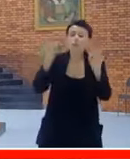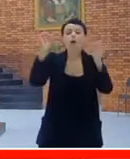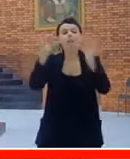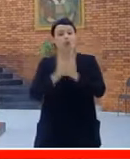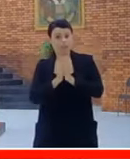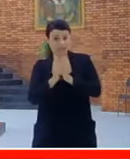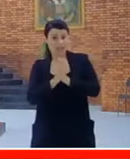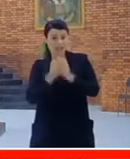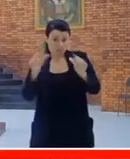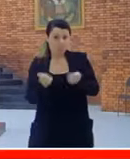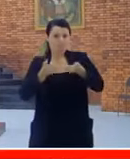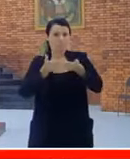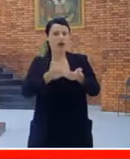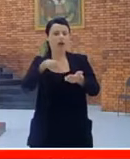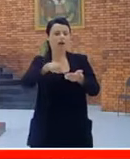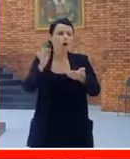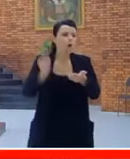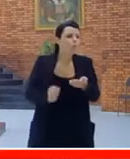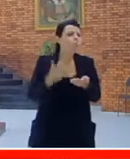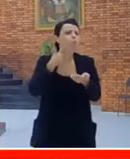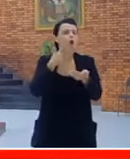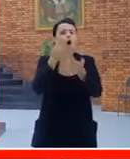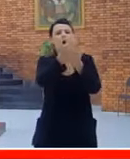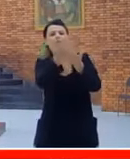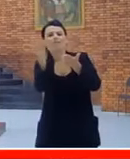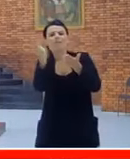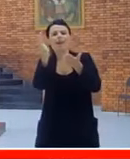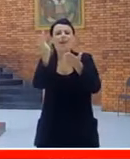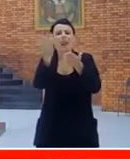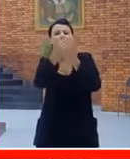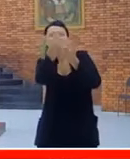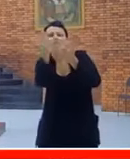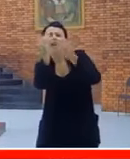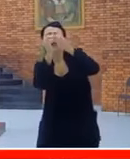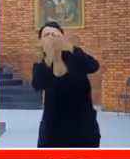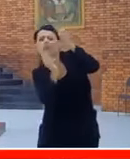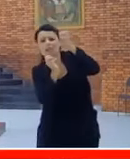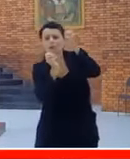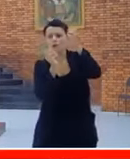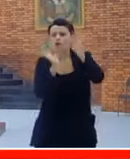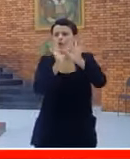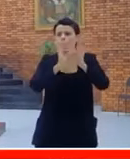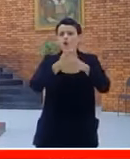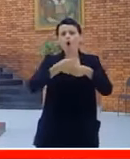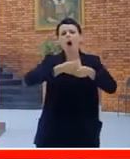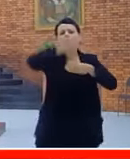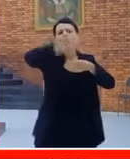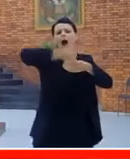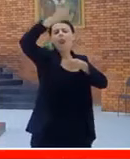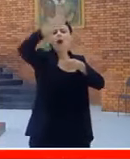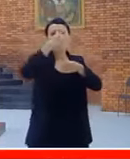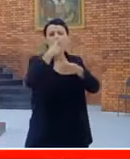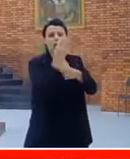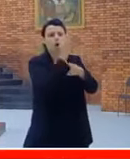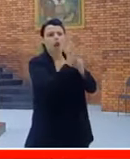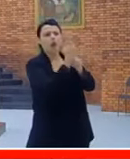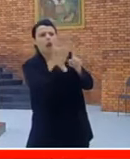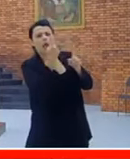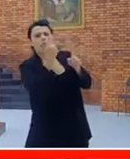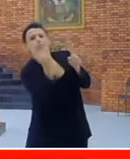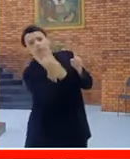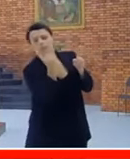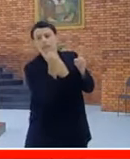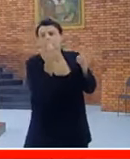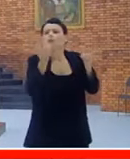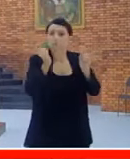Chiesa, può avere magari delle vele un po' squarciate, qualche albero maestro un po' rotto,